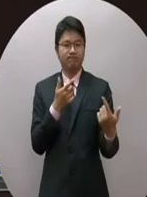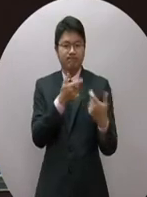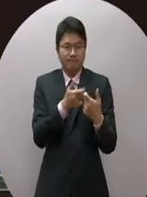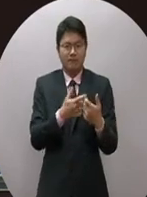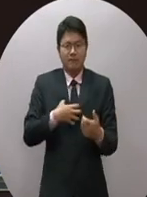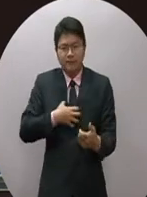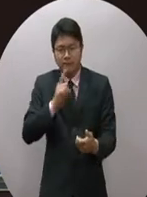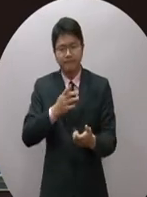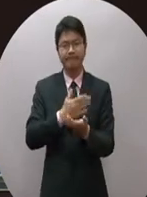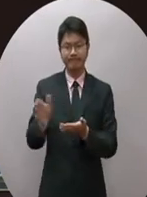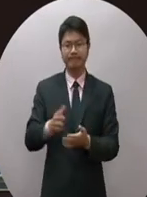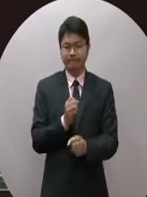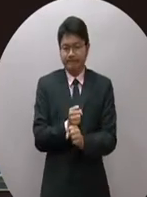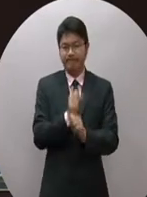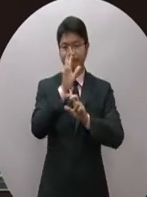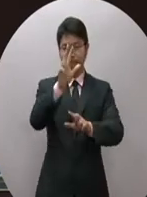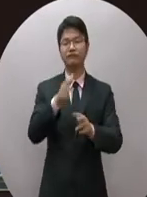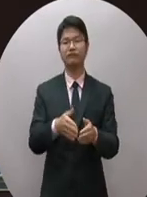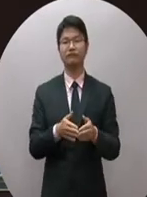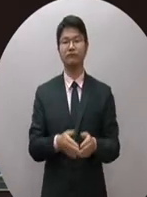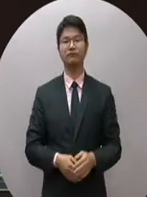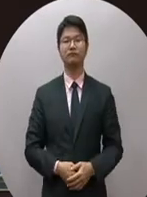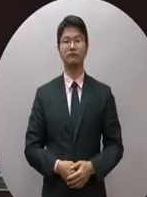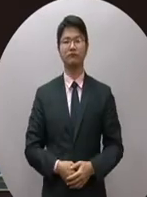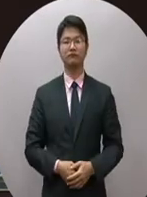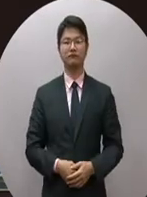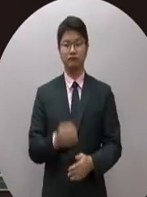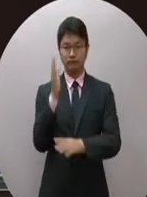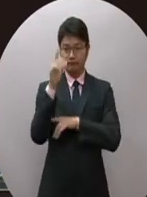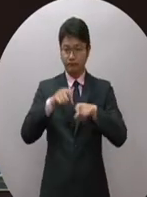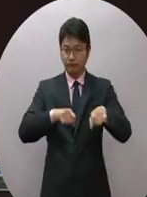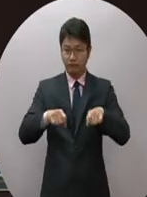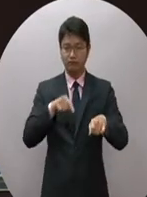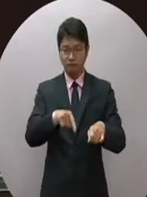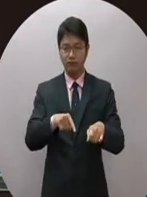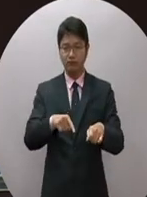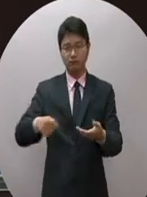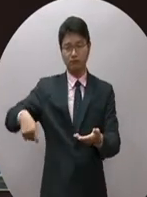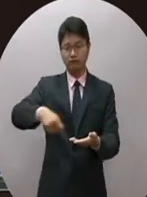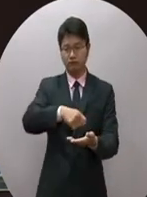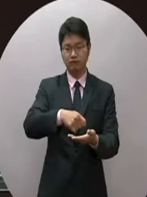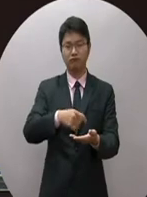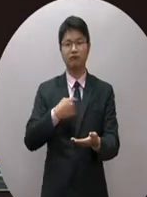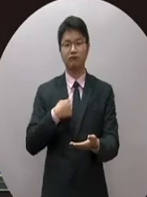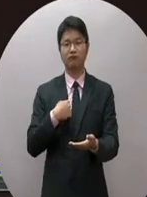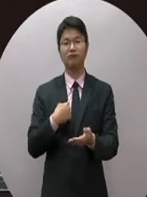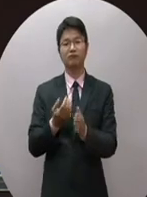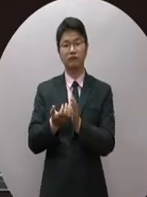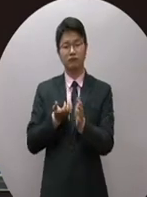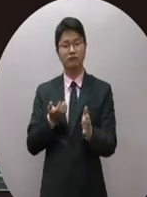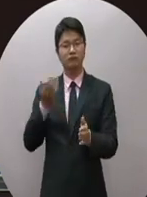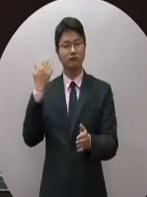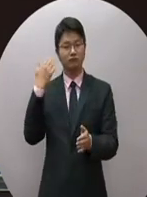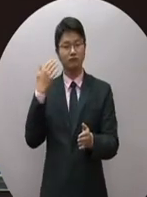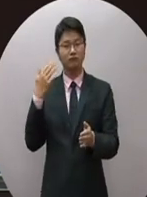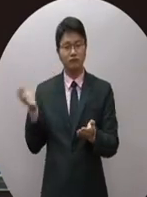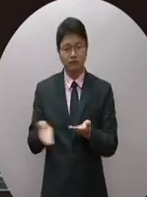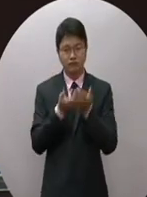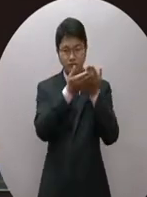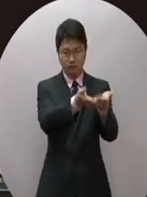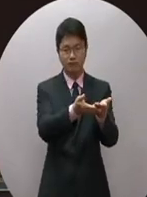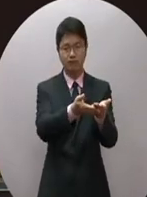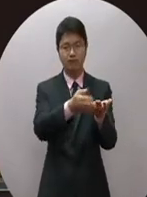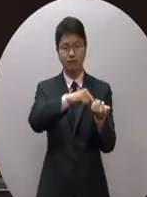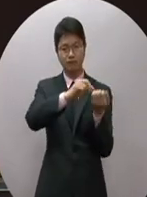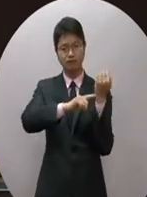愿，会做事。有关施政方针书面已经呈动大院，